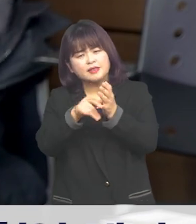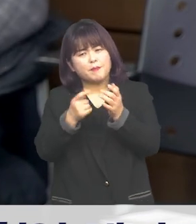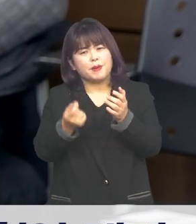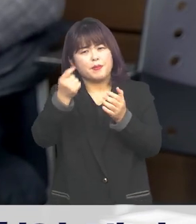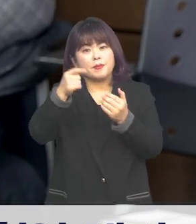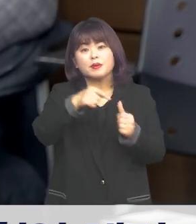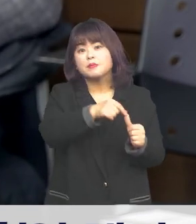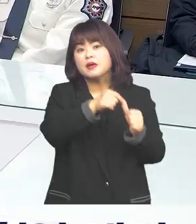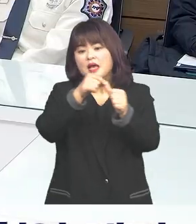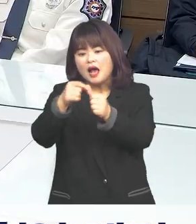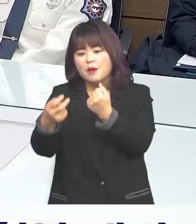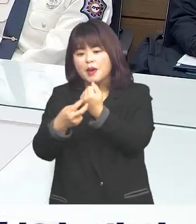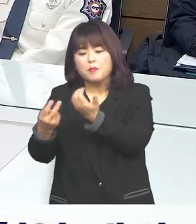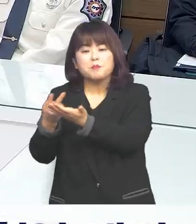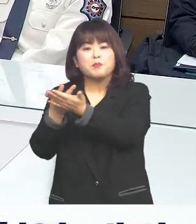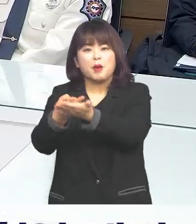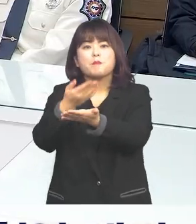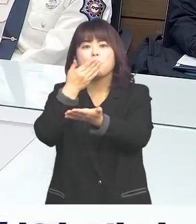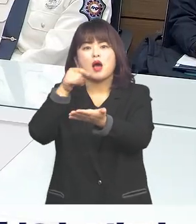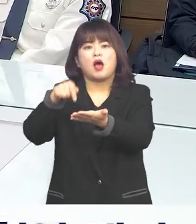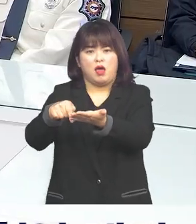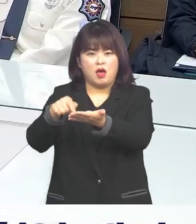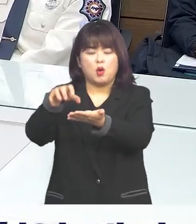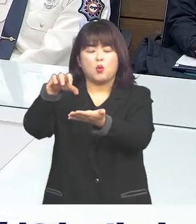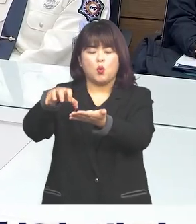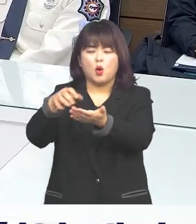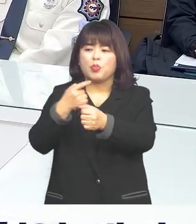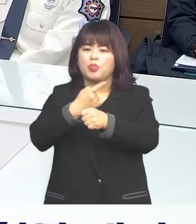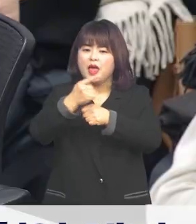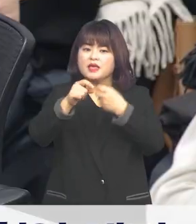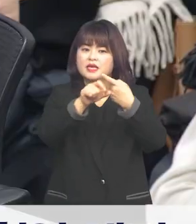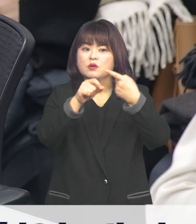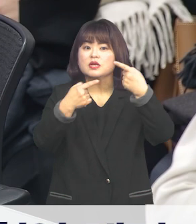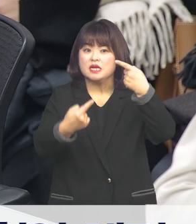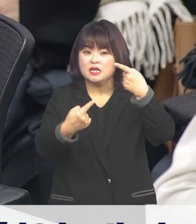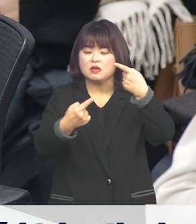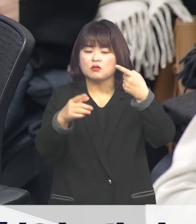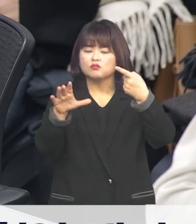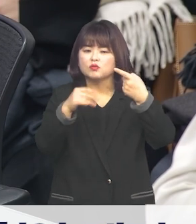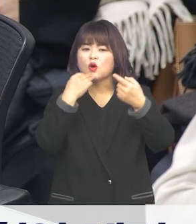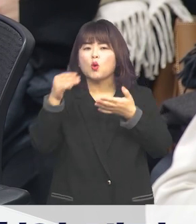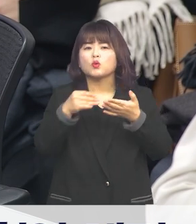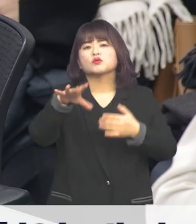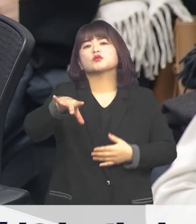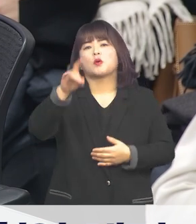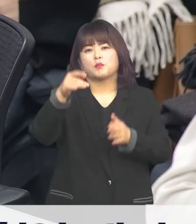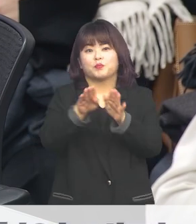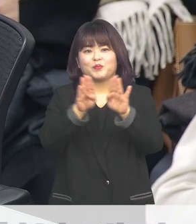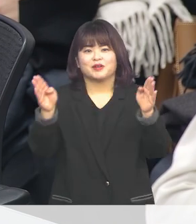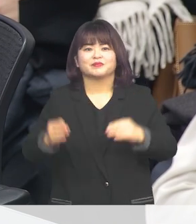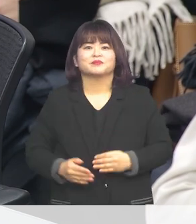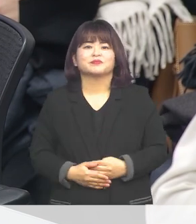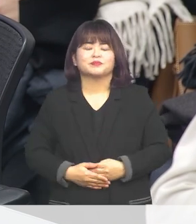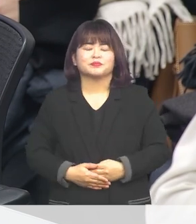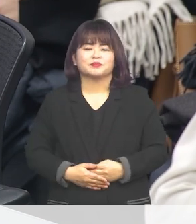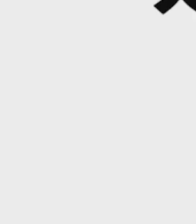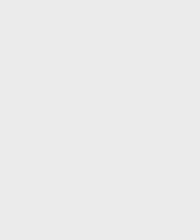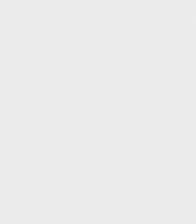대상자를 신속하게 응급 입원 조치할 수 있는 병상으로 내년 1월 1일부터 경기도에서는 최초로 운영됩니다.